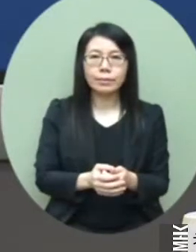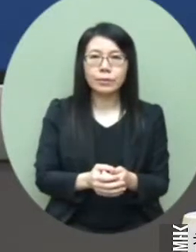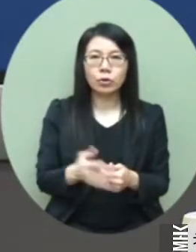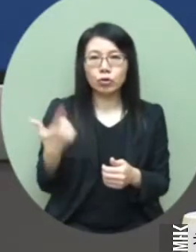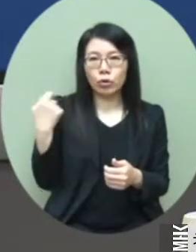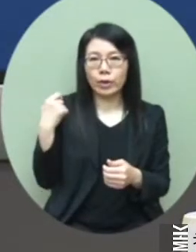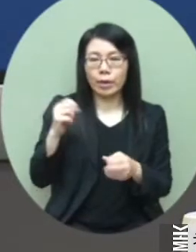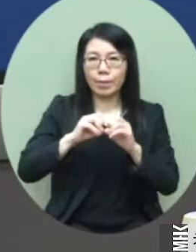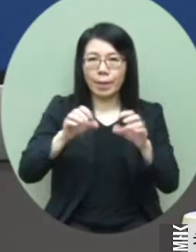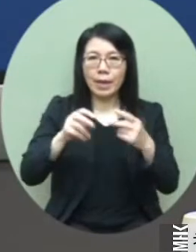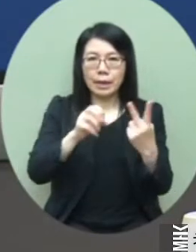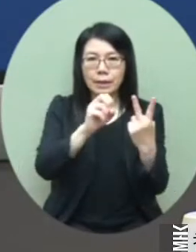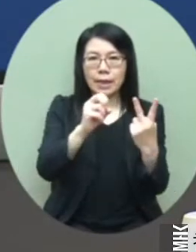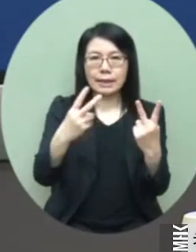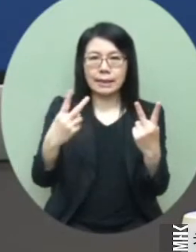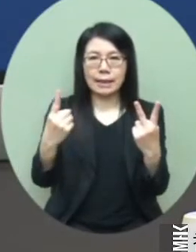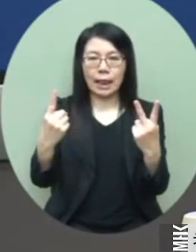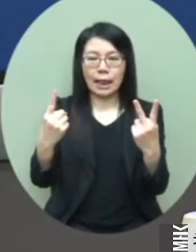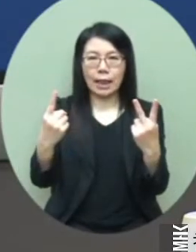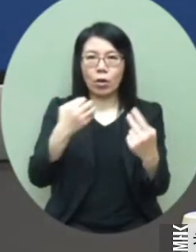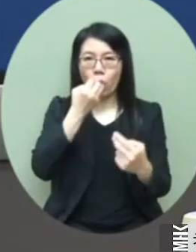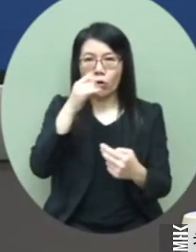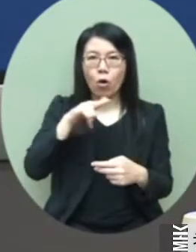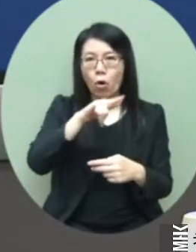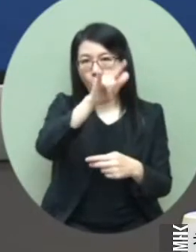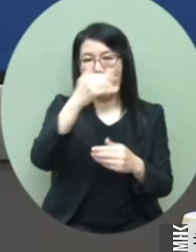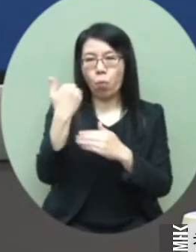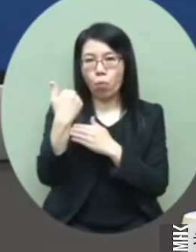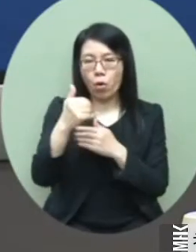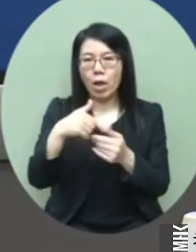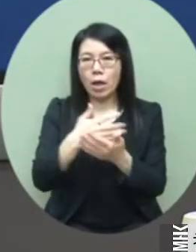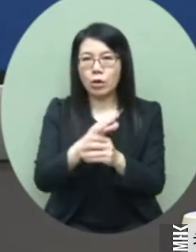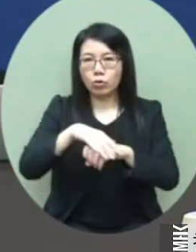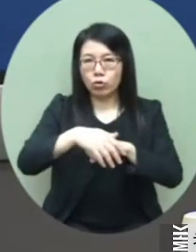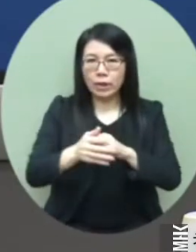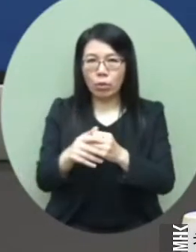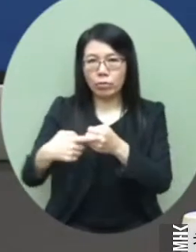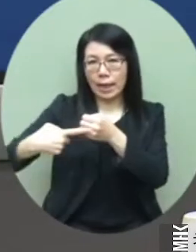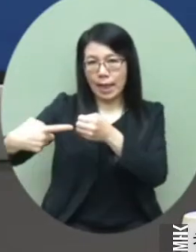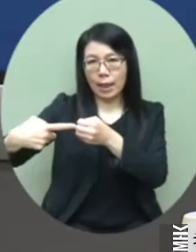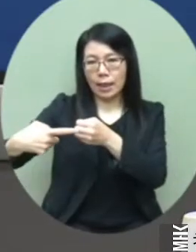布咗咧，2021年香港嘅空運係全球第一，